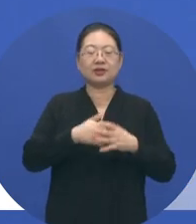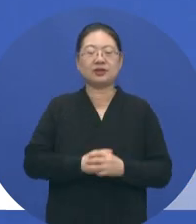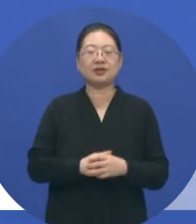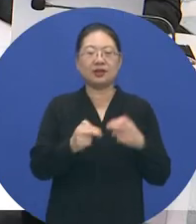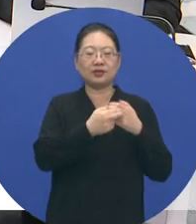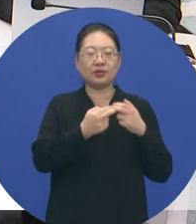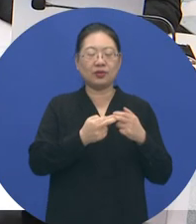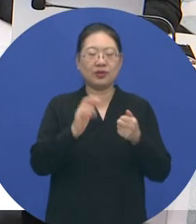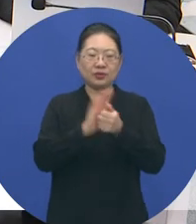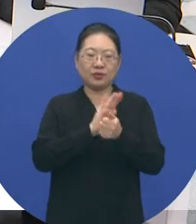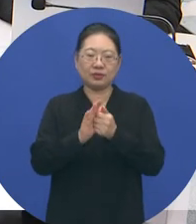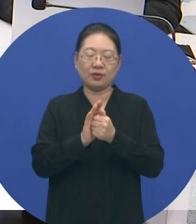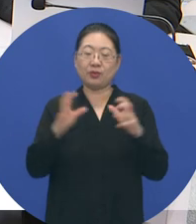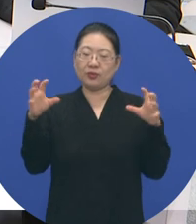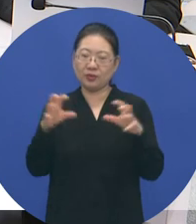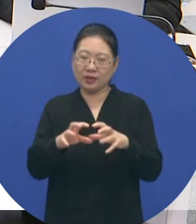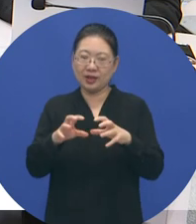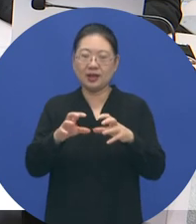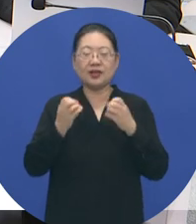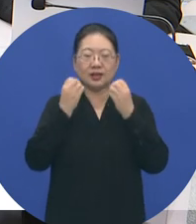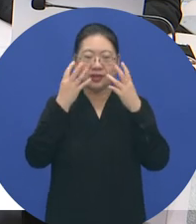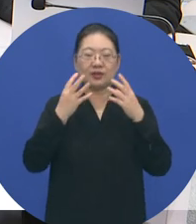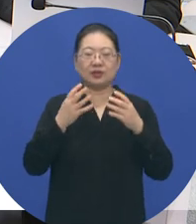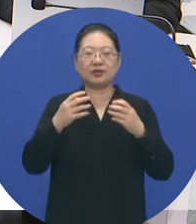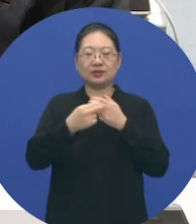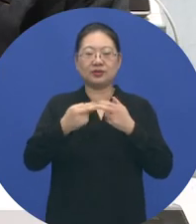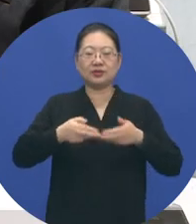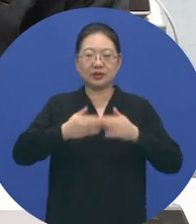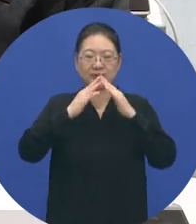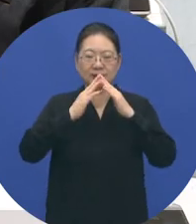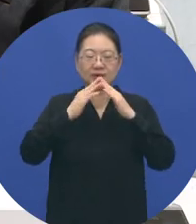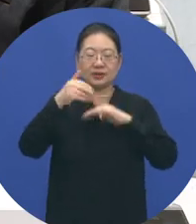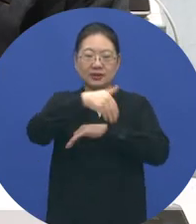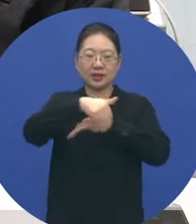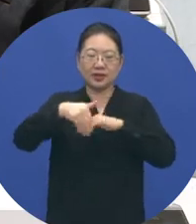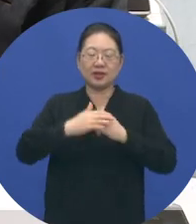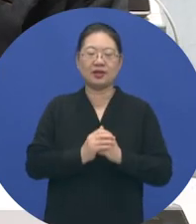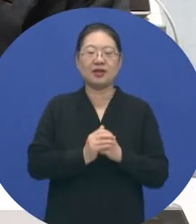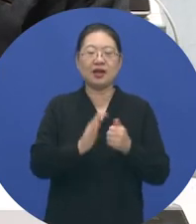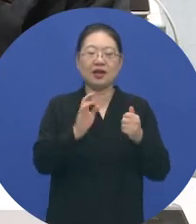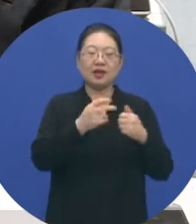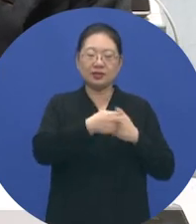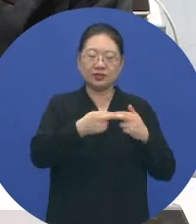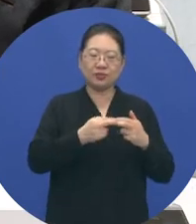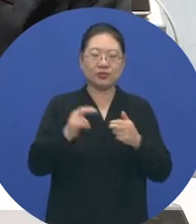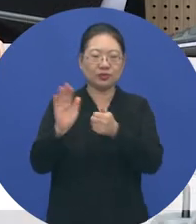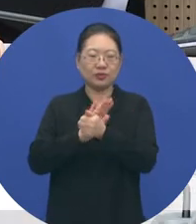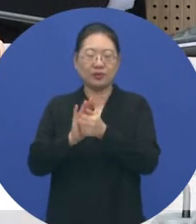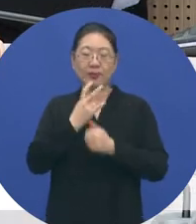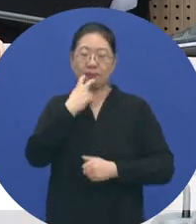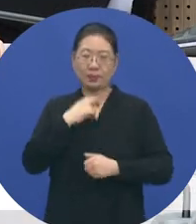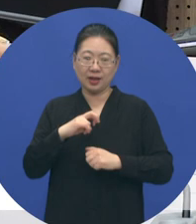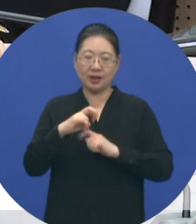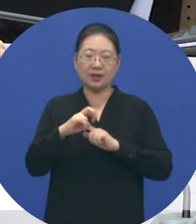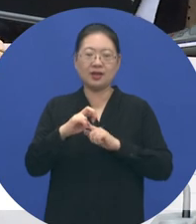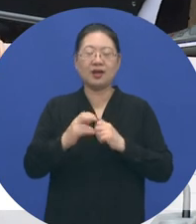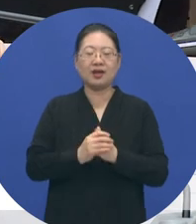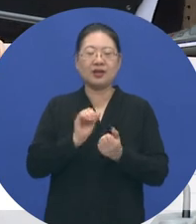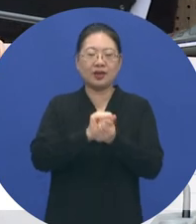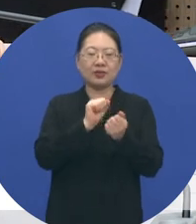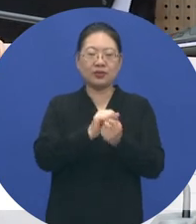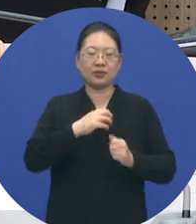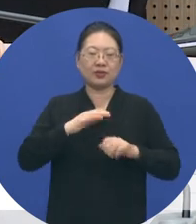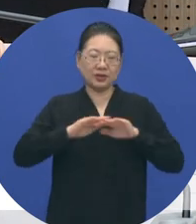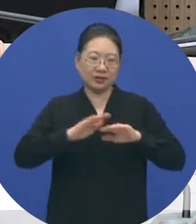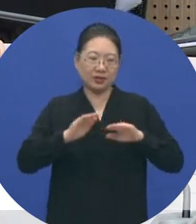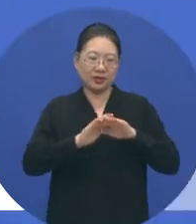통합한 혁신형 공공병원을 짓겠다고 밝혔습니다. 의료 서비스뿐만 아니라 돌봄의 영역까지 확장한 혁신형 공공병원은 감염병